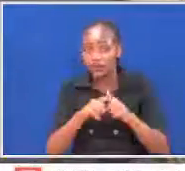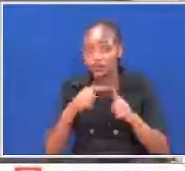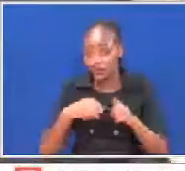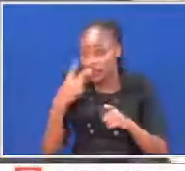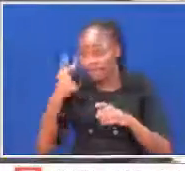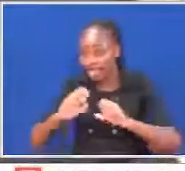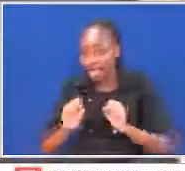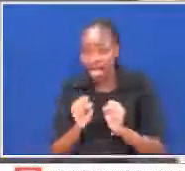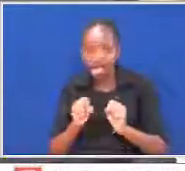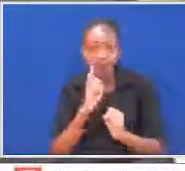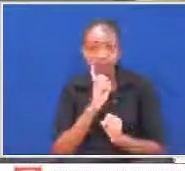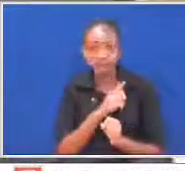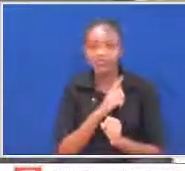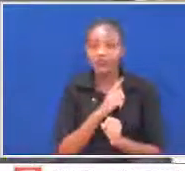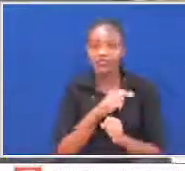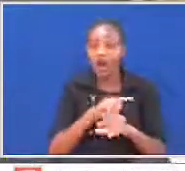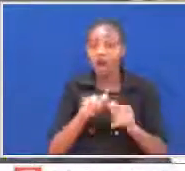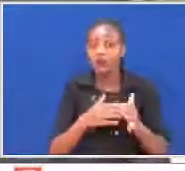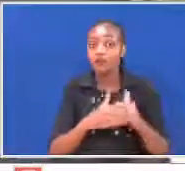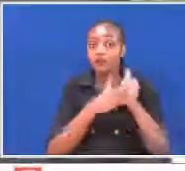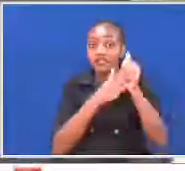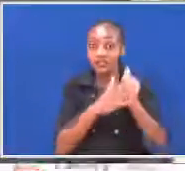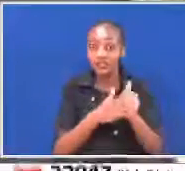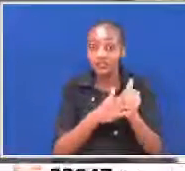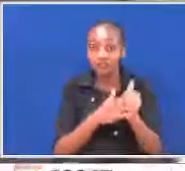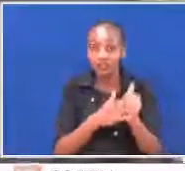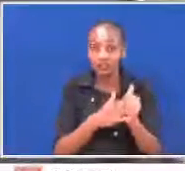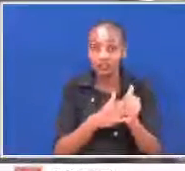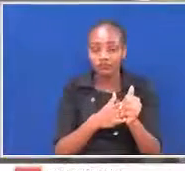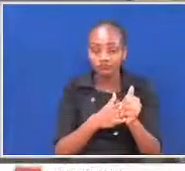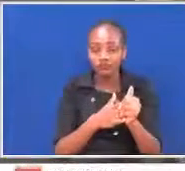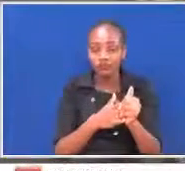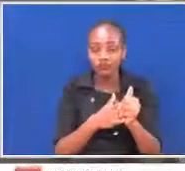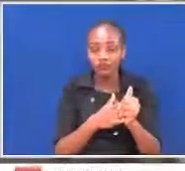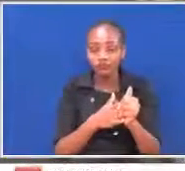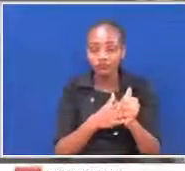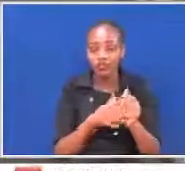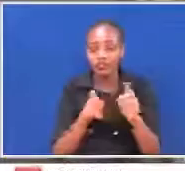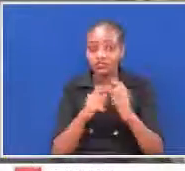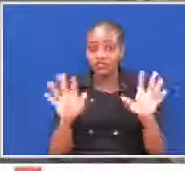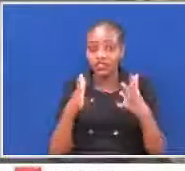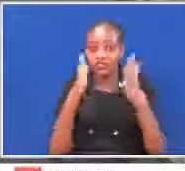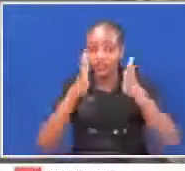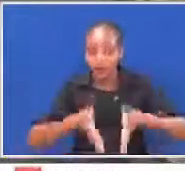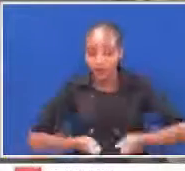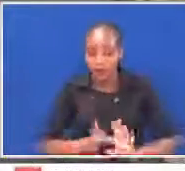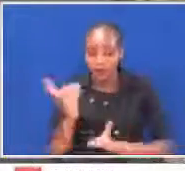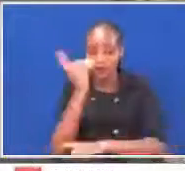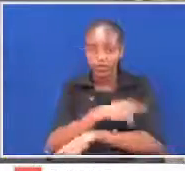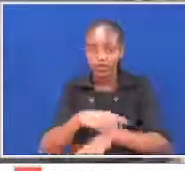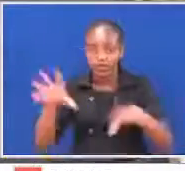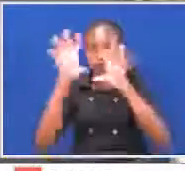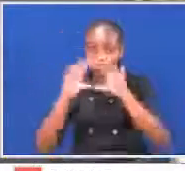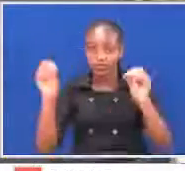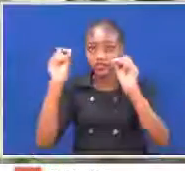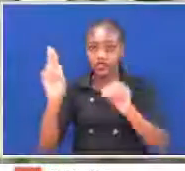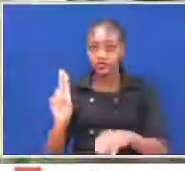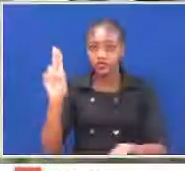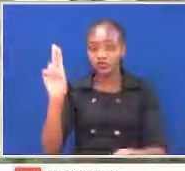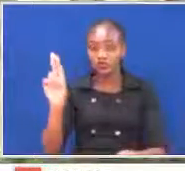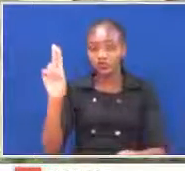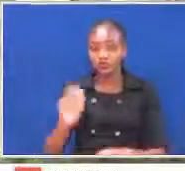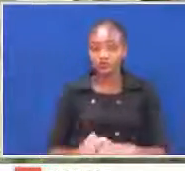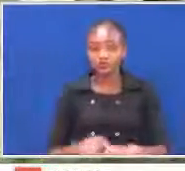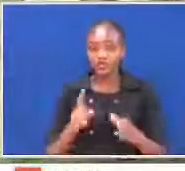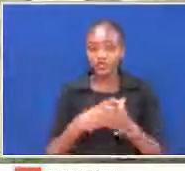wamefurahia ile uongozi na kusherehekea birthday ya kuzaliwa ya president wetu Uhuru Kenyatta.